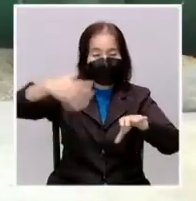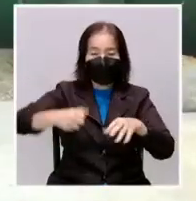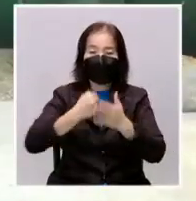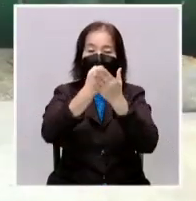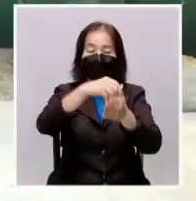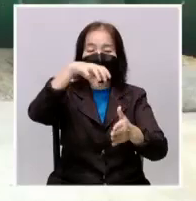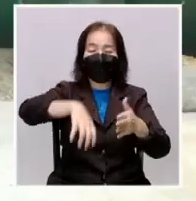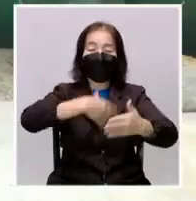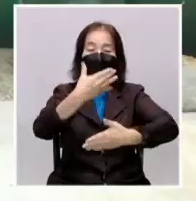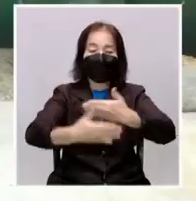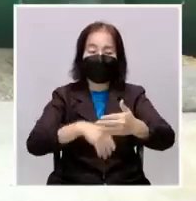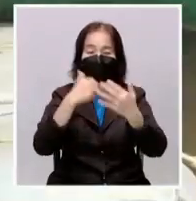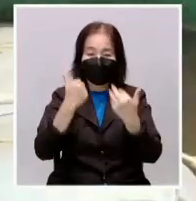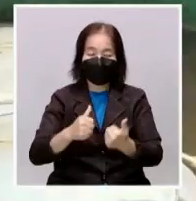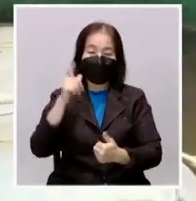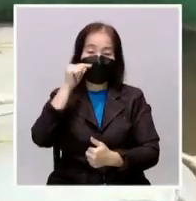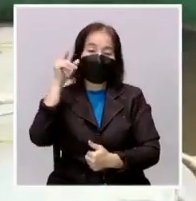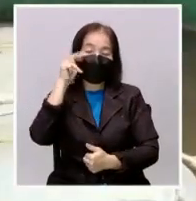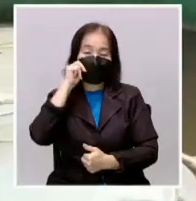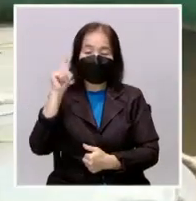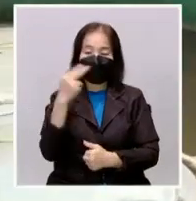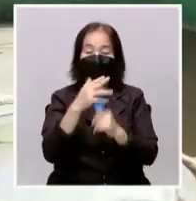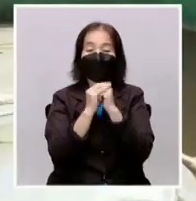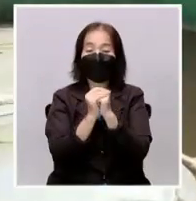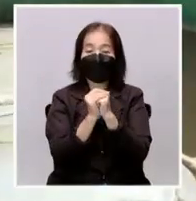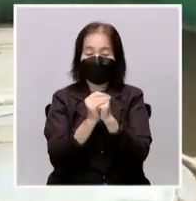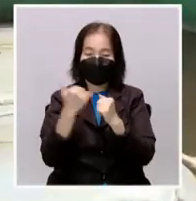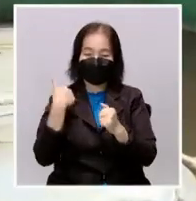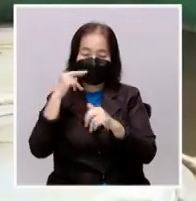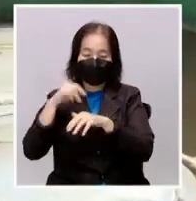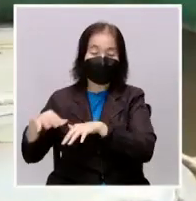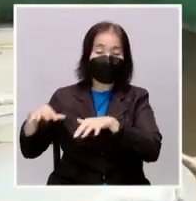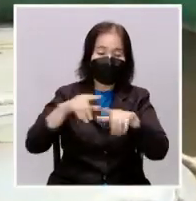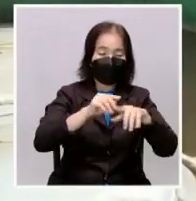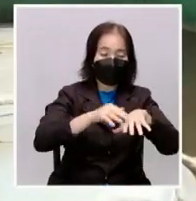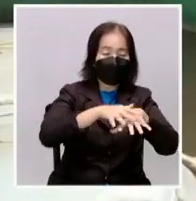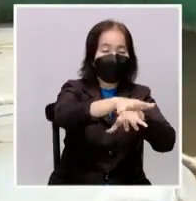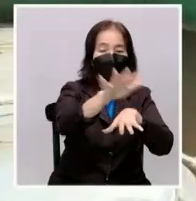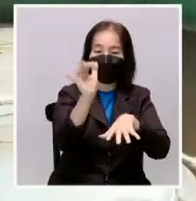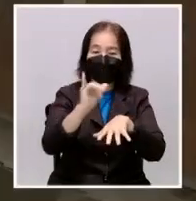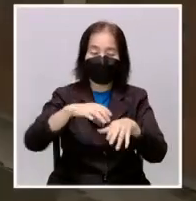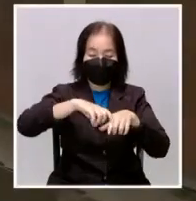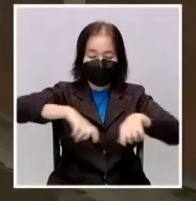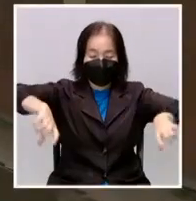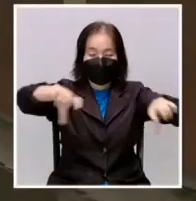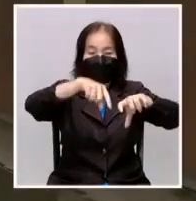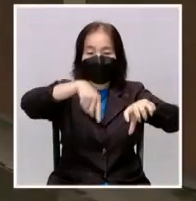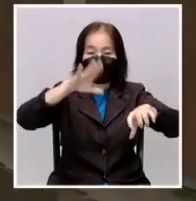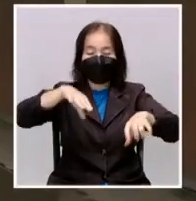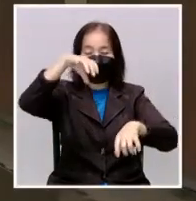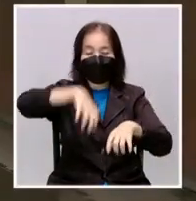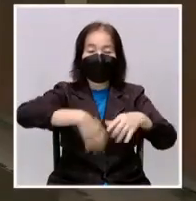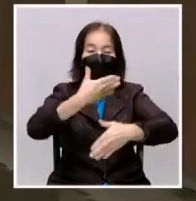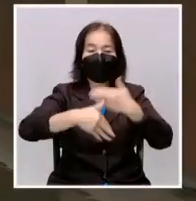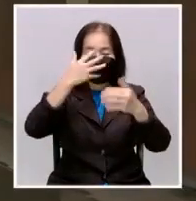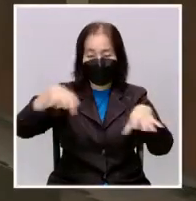ดซึ่งน้ำจากแม่น้ำท่าจีนที่ท่วมตลาดเทศบาลบางเลนยังไม่ขยายวงกว้างเพราะท่วมอยู่เฉพาะฝั่งตลาดเก่าเนื่องจากอยู่ติ